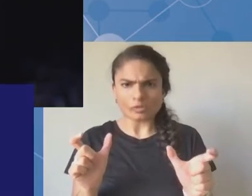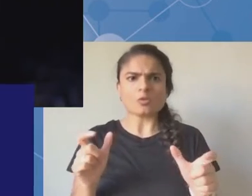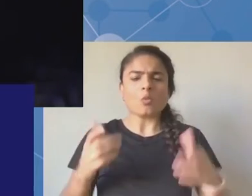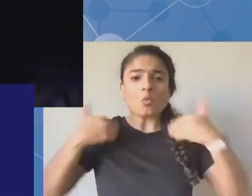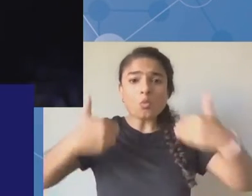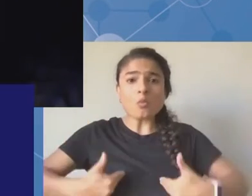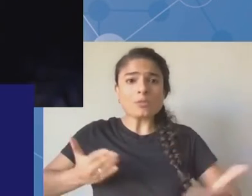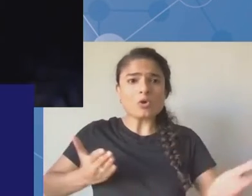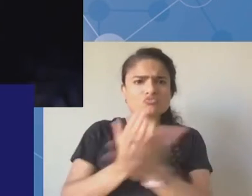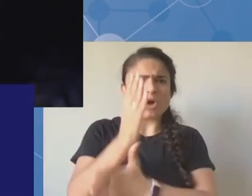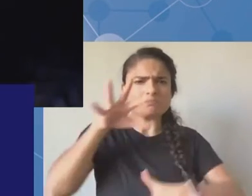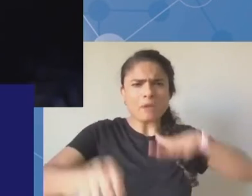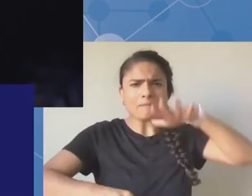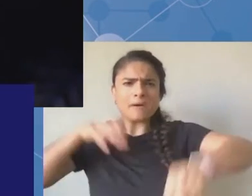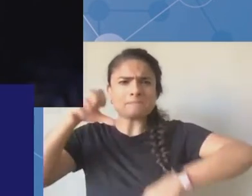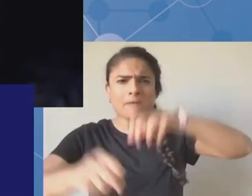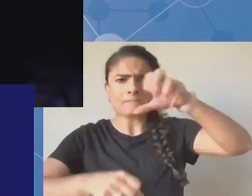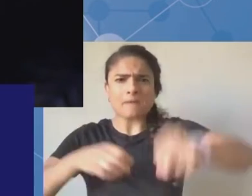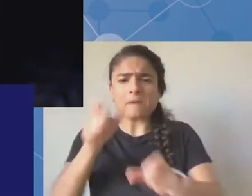чтобы расширять